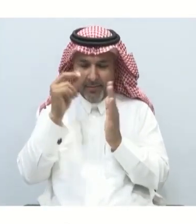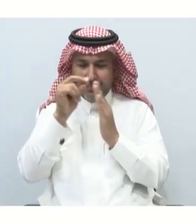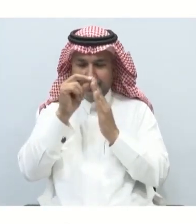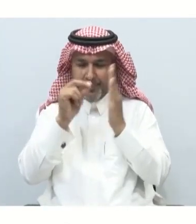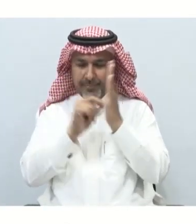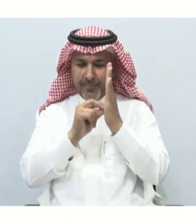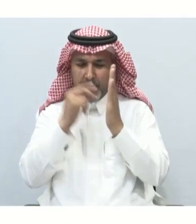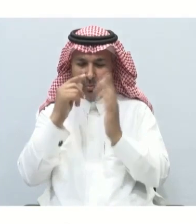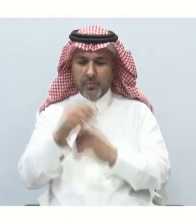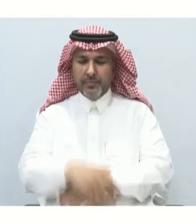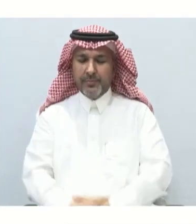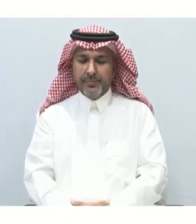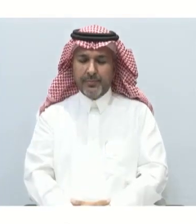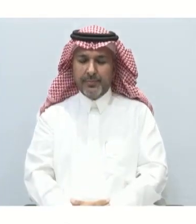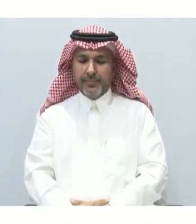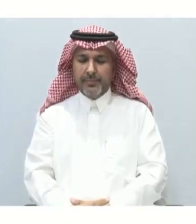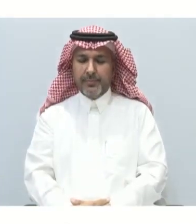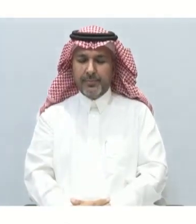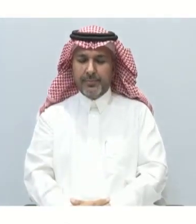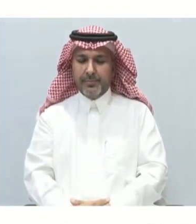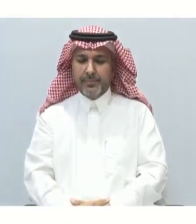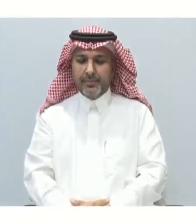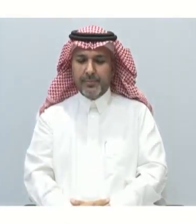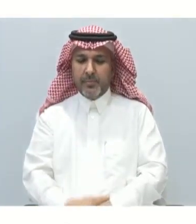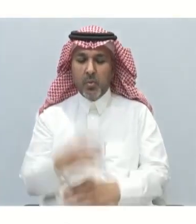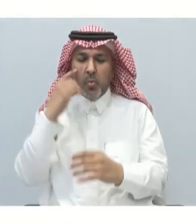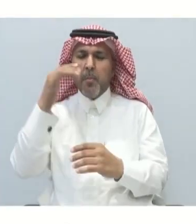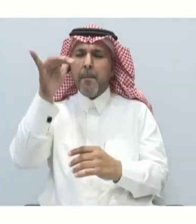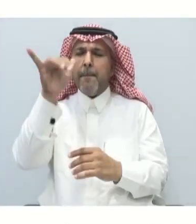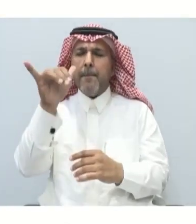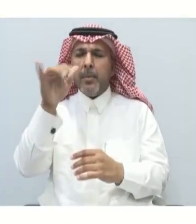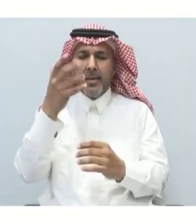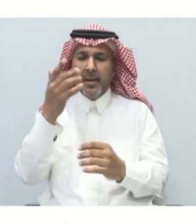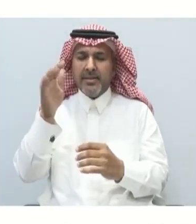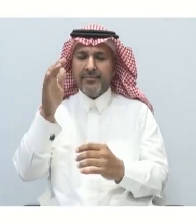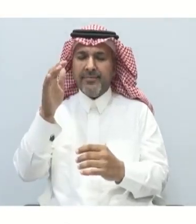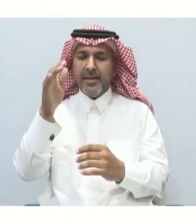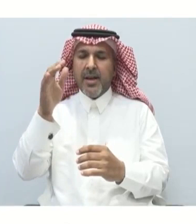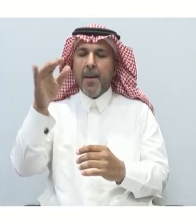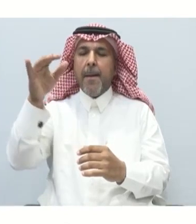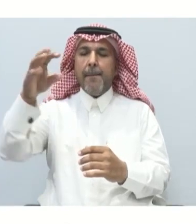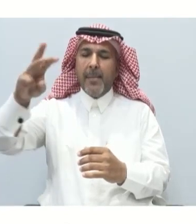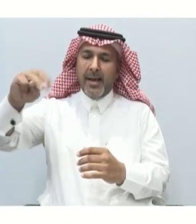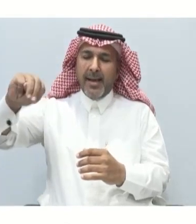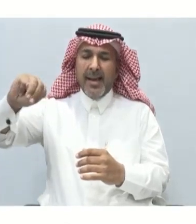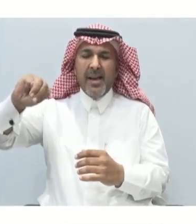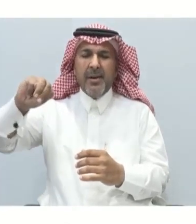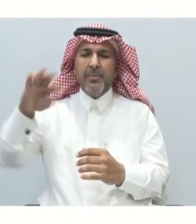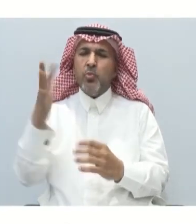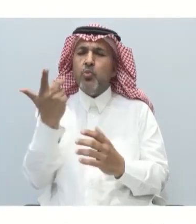الام تمثل ميل الخط المستقيم وتعطى ب هذه العلاقه من خلال جدول البيانات